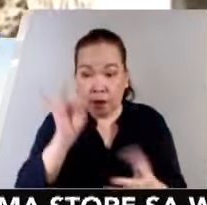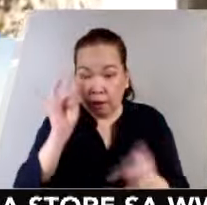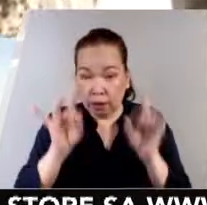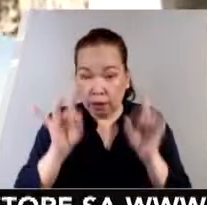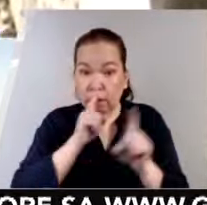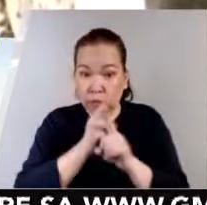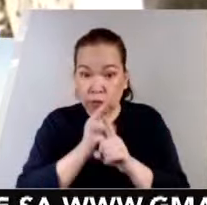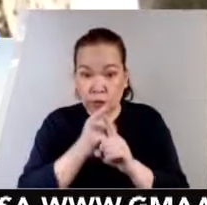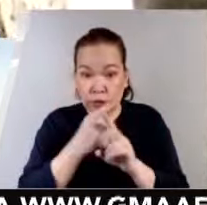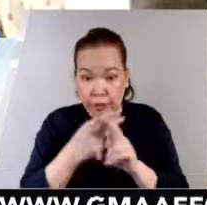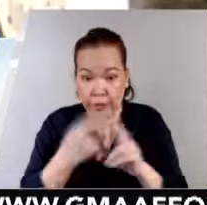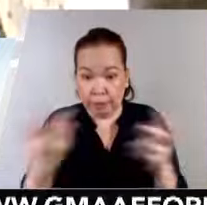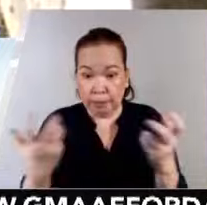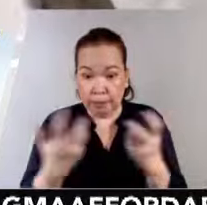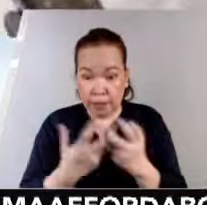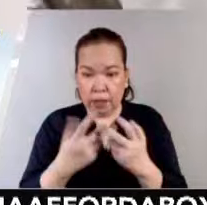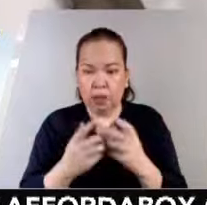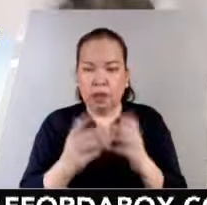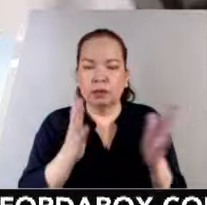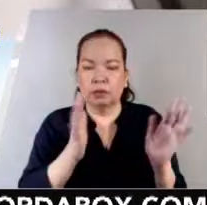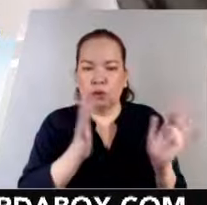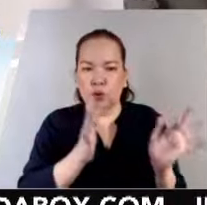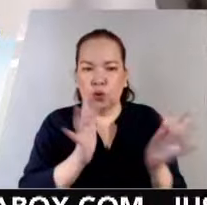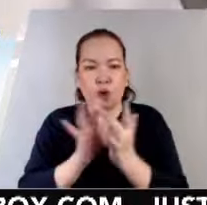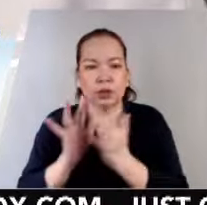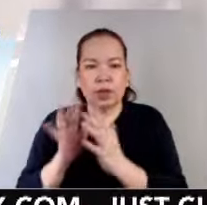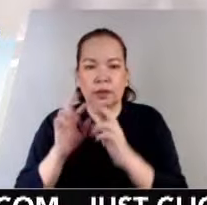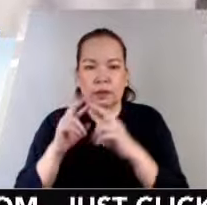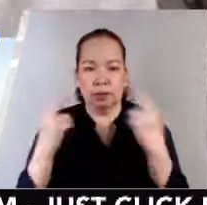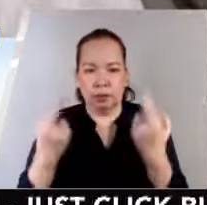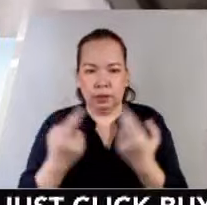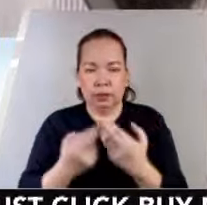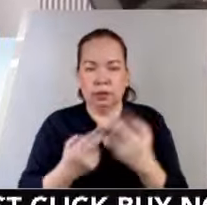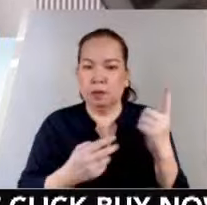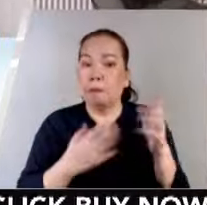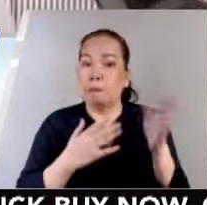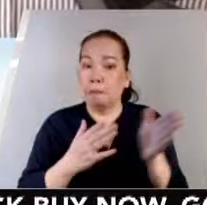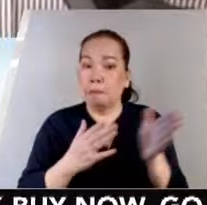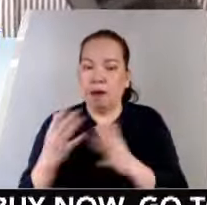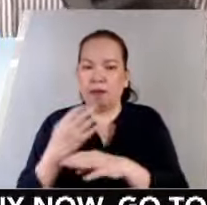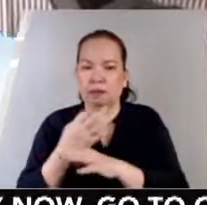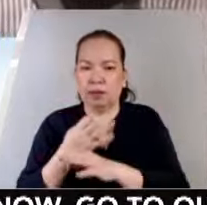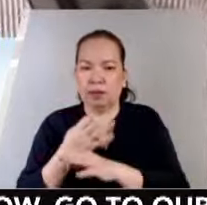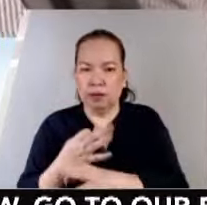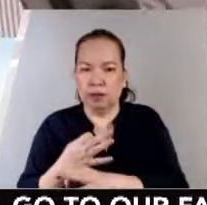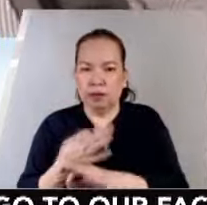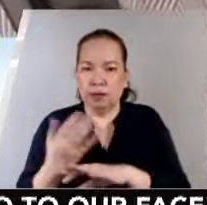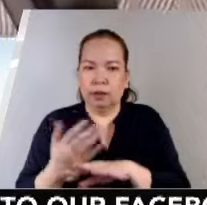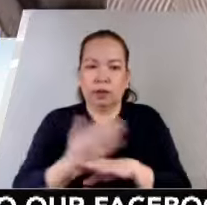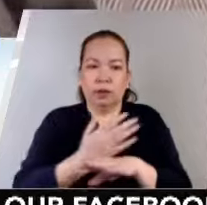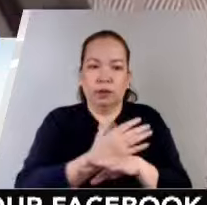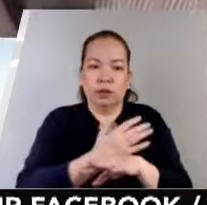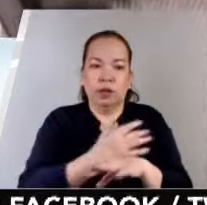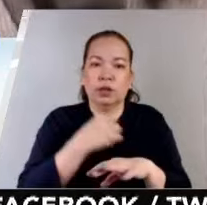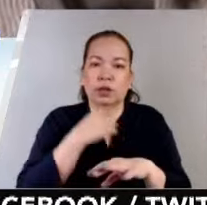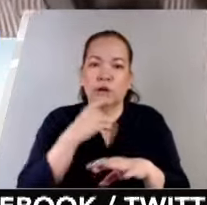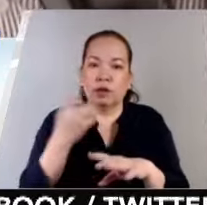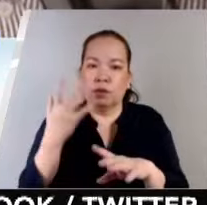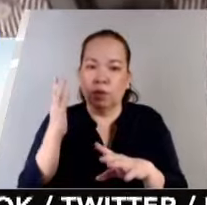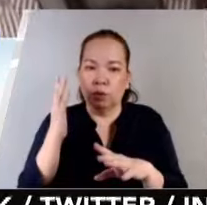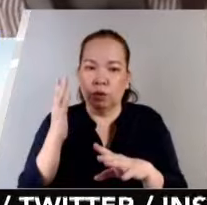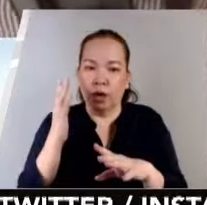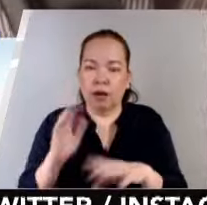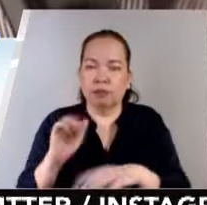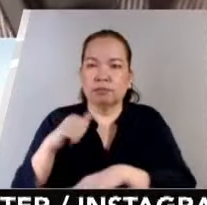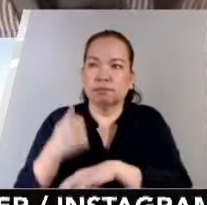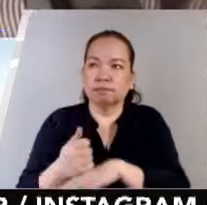nilang i-redevelop ang Barangka Cemetery. Magtatayo tayo ng 3 hanggang 4 na maliliit na ossuary na pwedeng maglagak ng